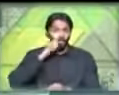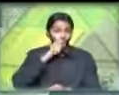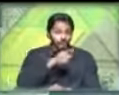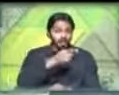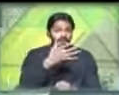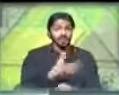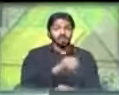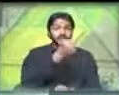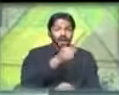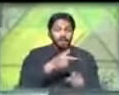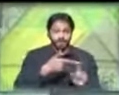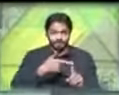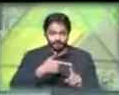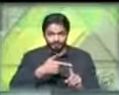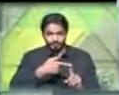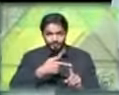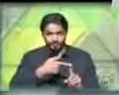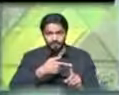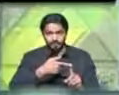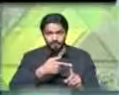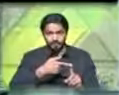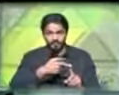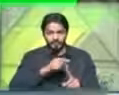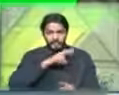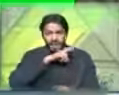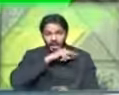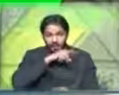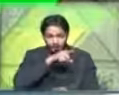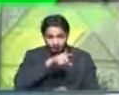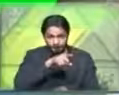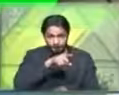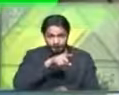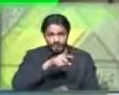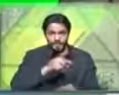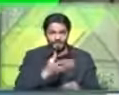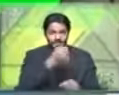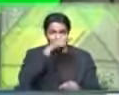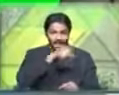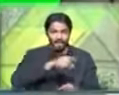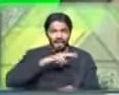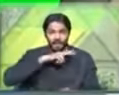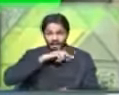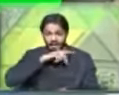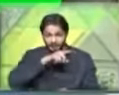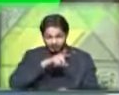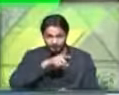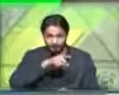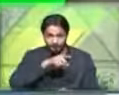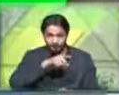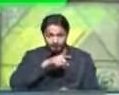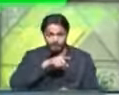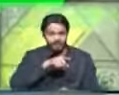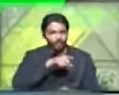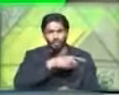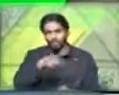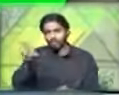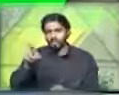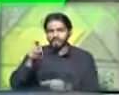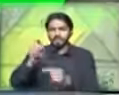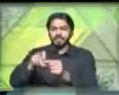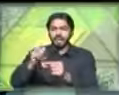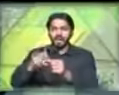هذا بستانه وليأخذ هذا غنمه. مرة ثانية حتى نفهم هذا الحكم الجميل. صاحب